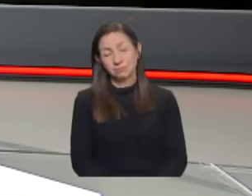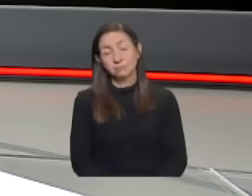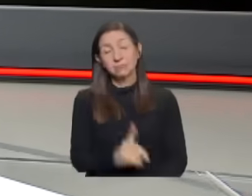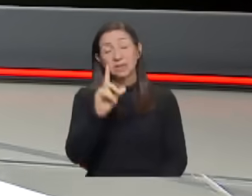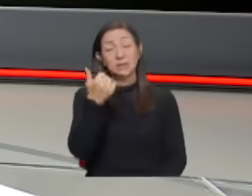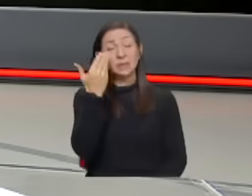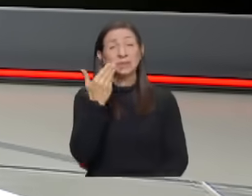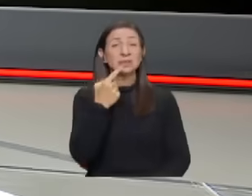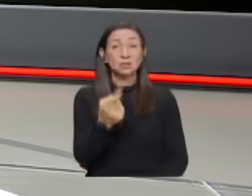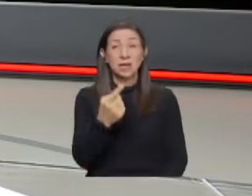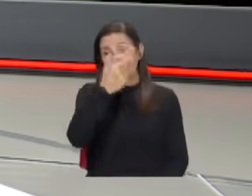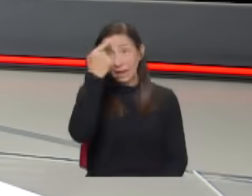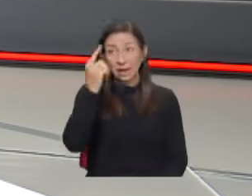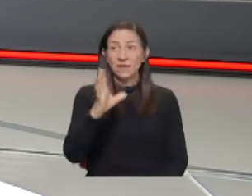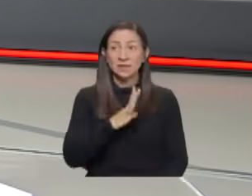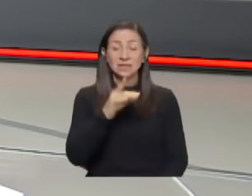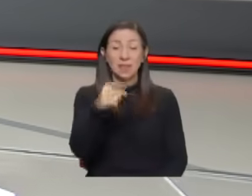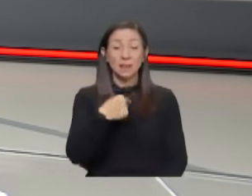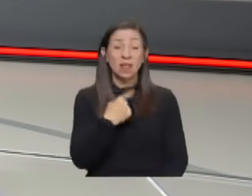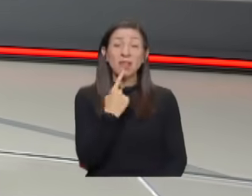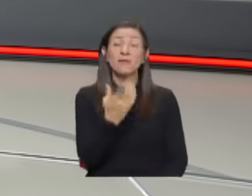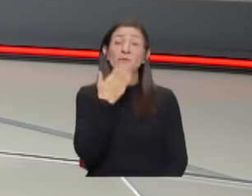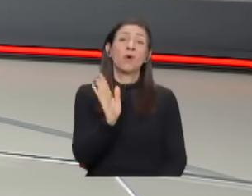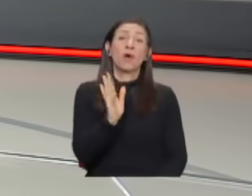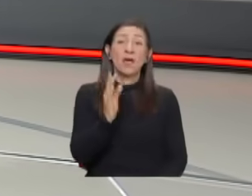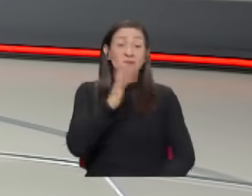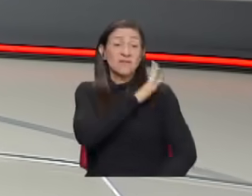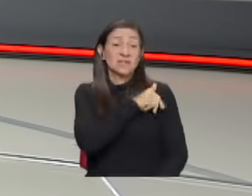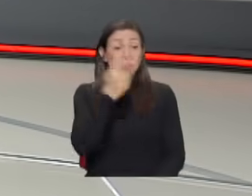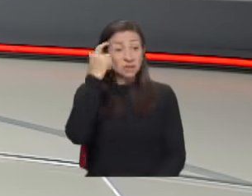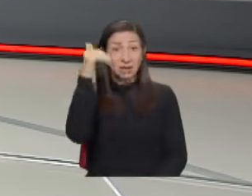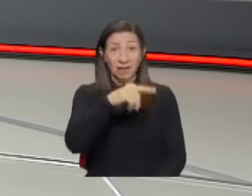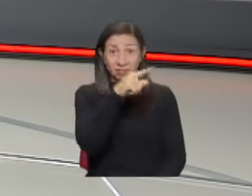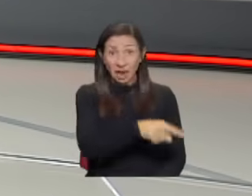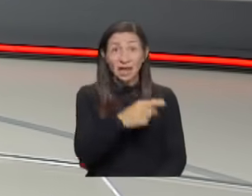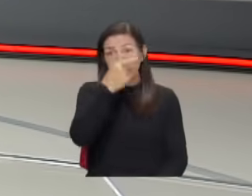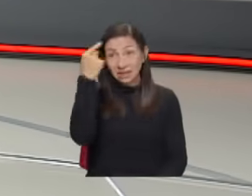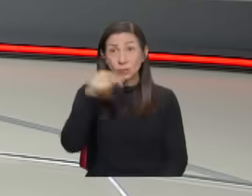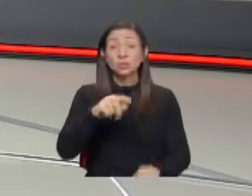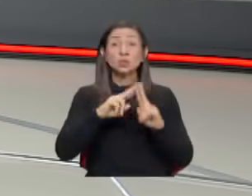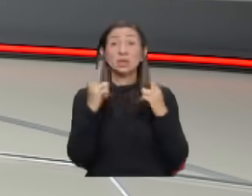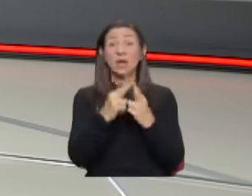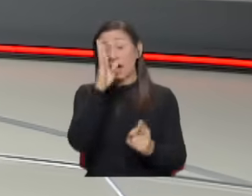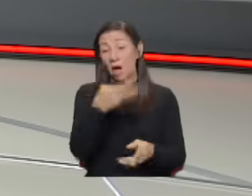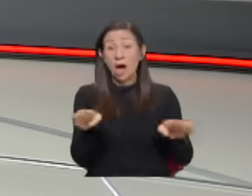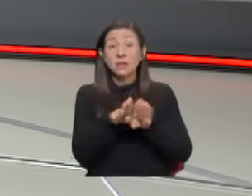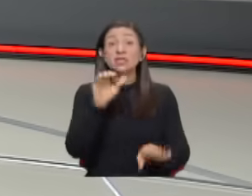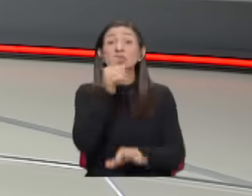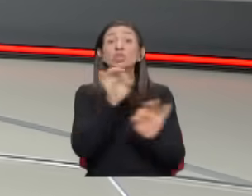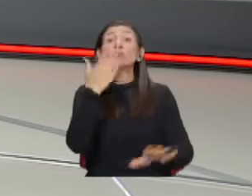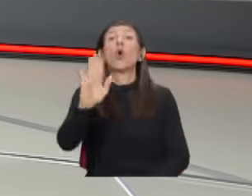Efendim bir kıymetli izleyicimiz demiş ki kader varsa sana bana laf düşmez. Filistin'in başına gelenler kader, bu dünyada adalet hiç mi